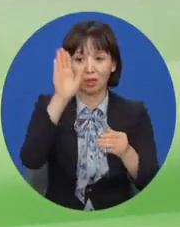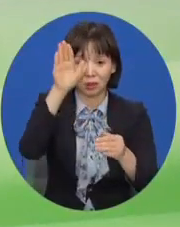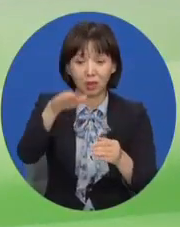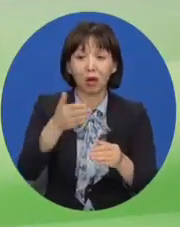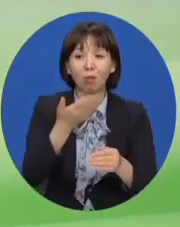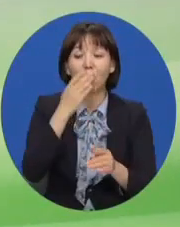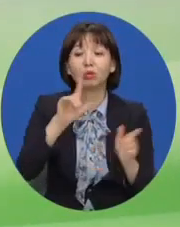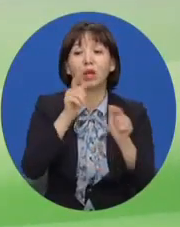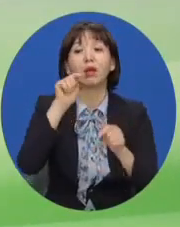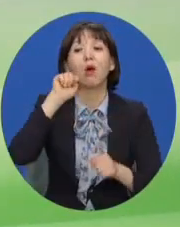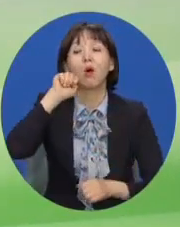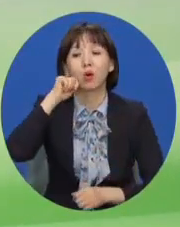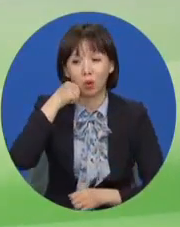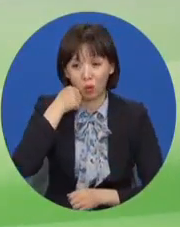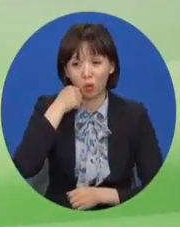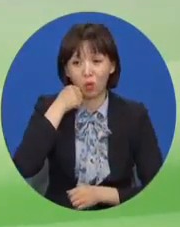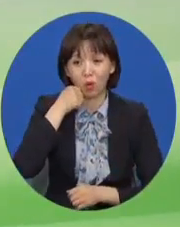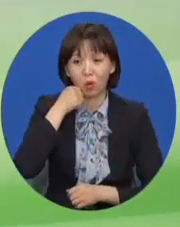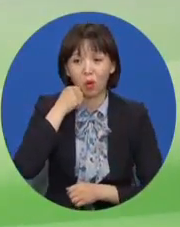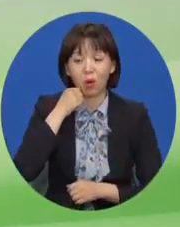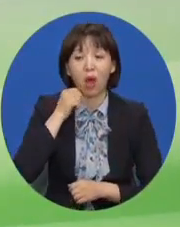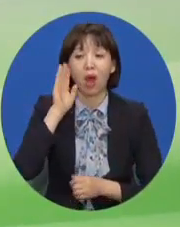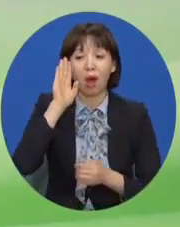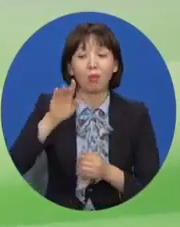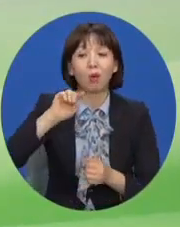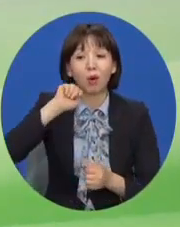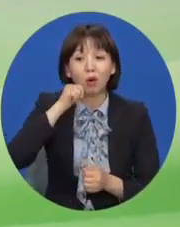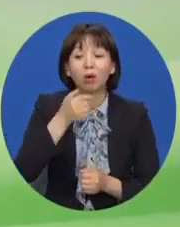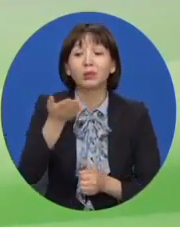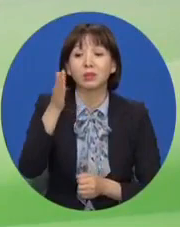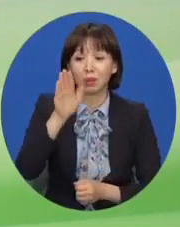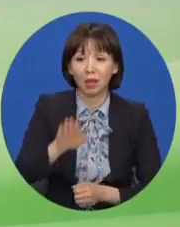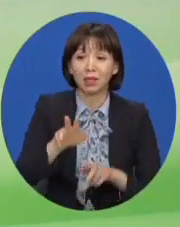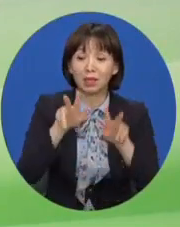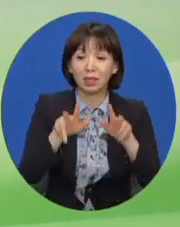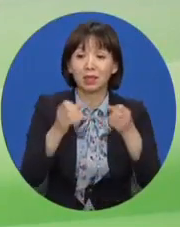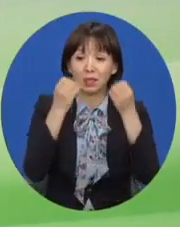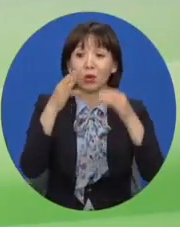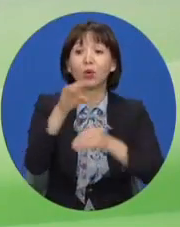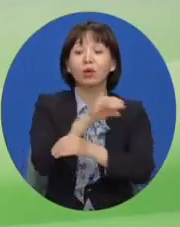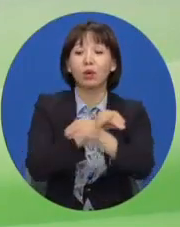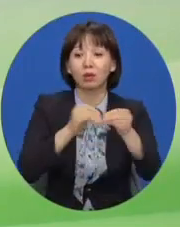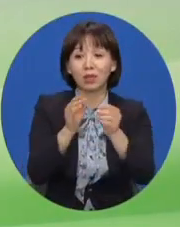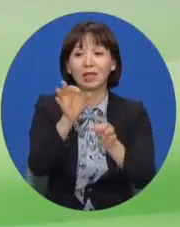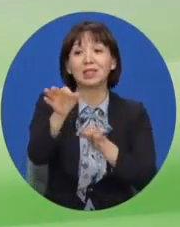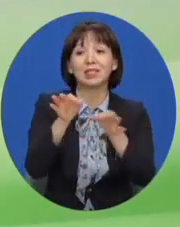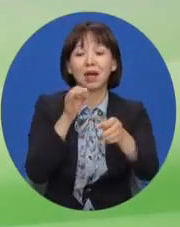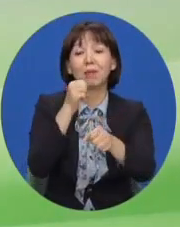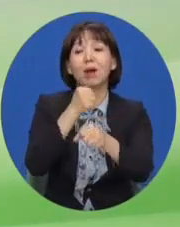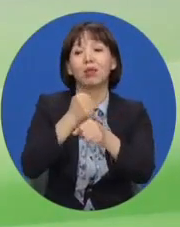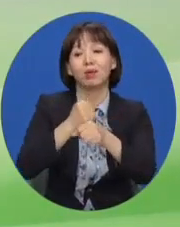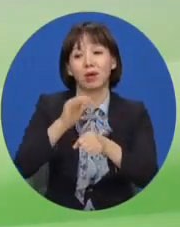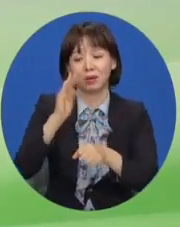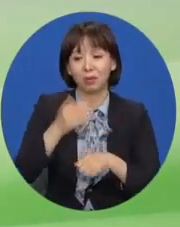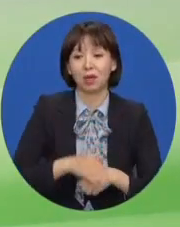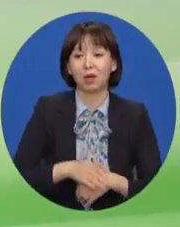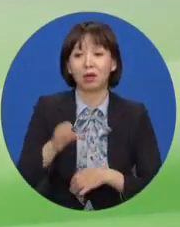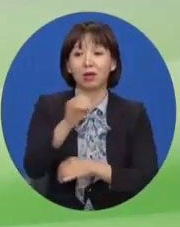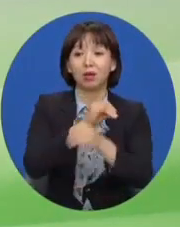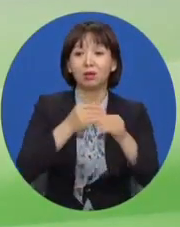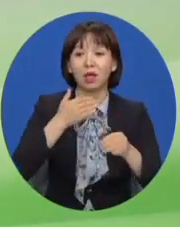살기 어렵고 나날이 힘들어진다고 하지만 이제는 새로운 경제 시장을 만들어내야 합니다. 경제를